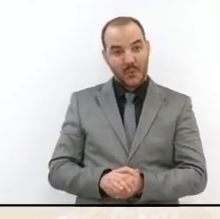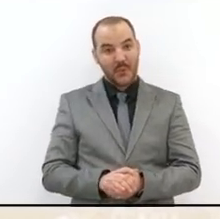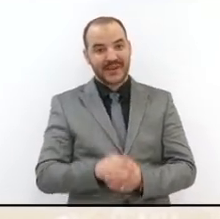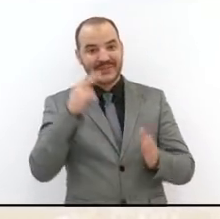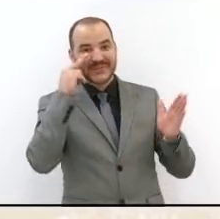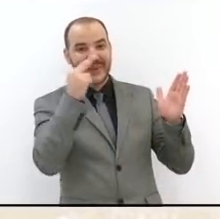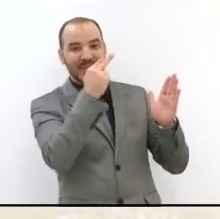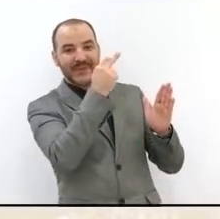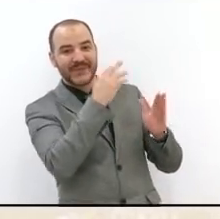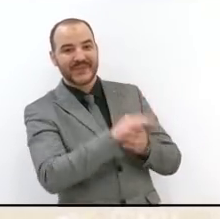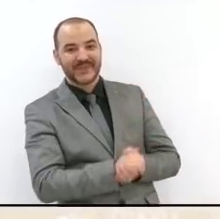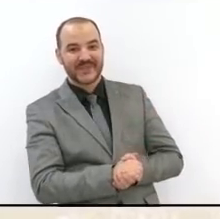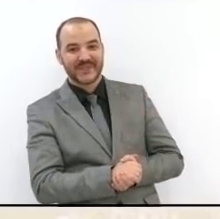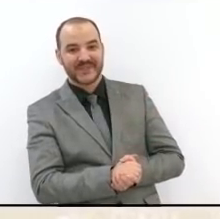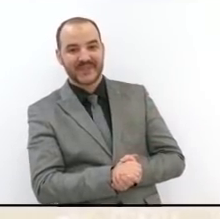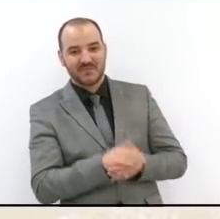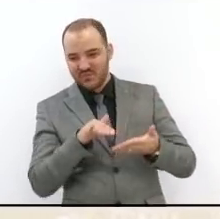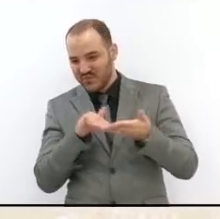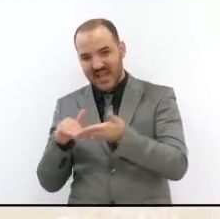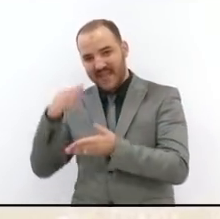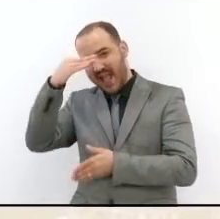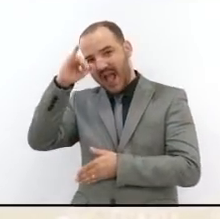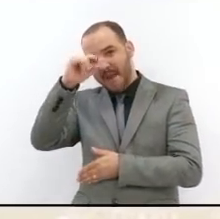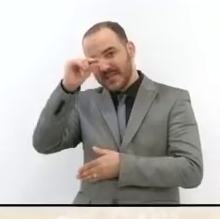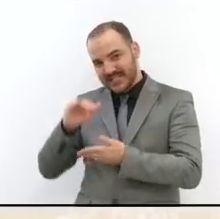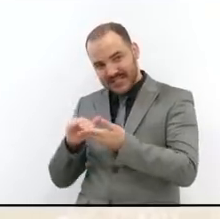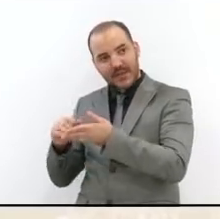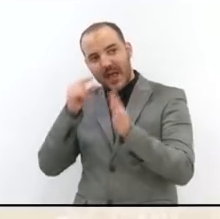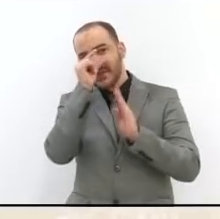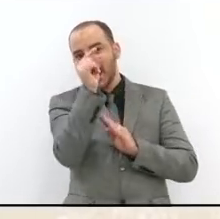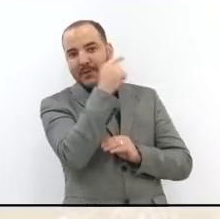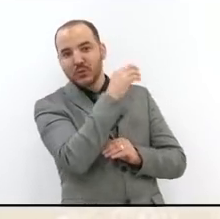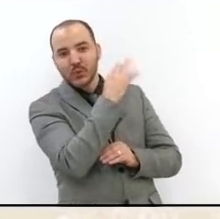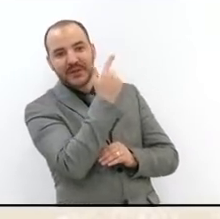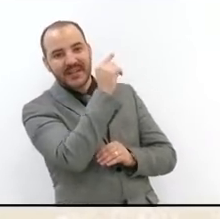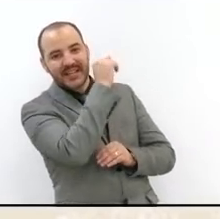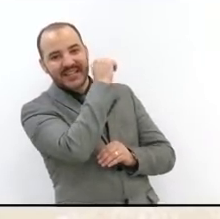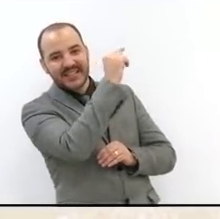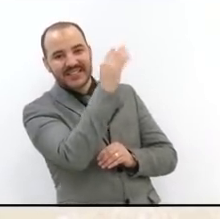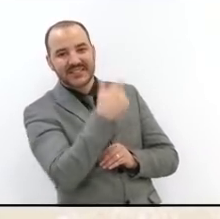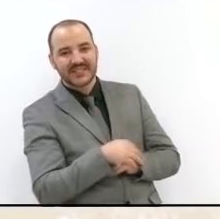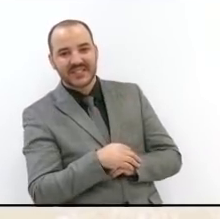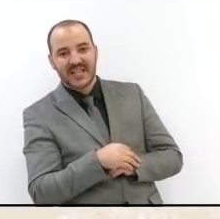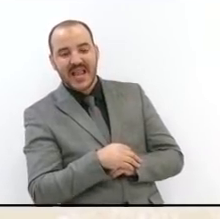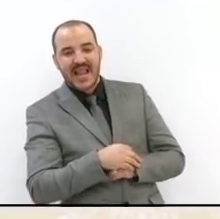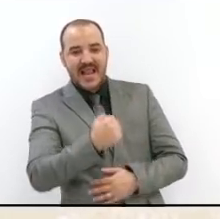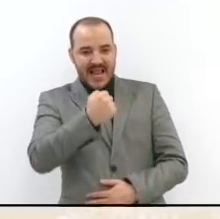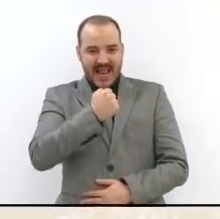تفضلوا أبنائي، ساعدوا حمد في قراءة هذه الآية. ولي